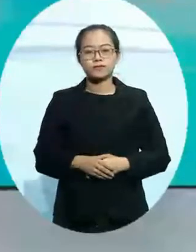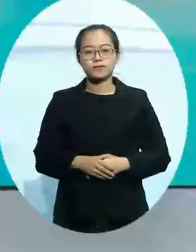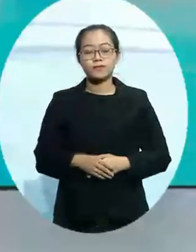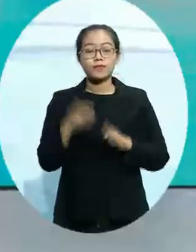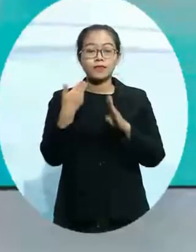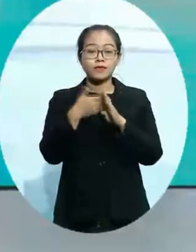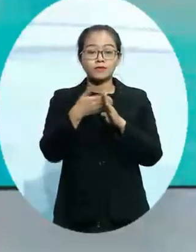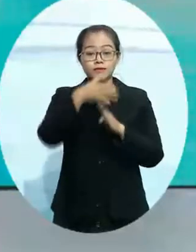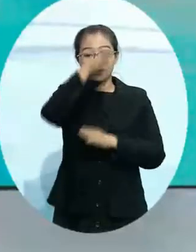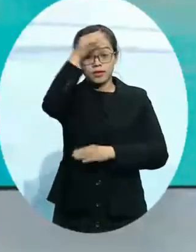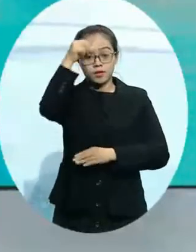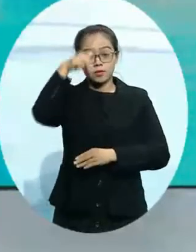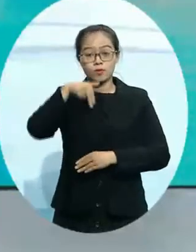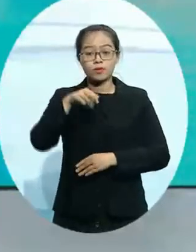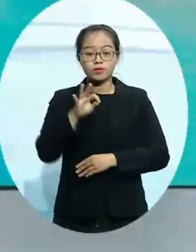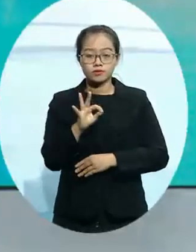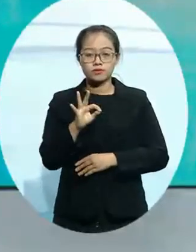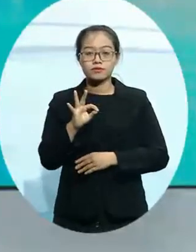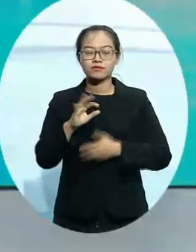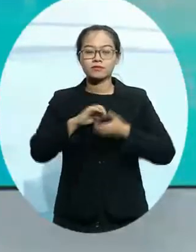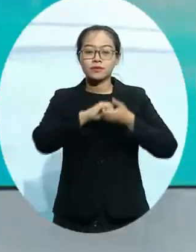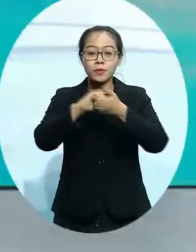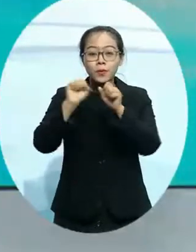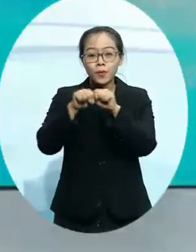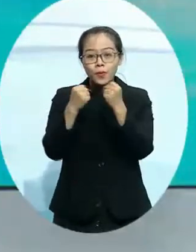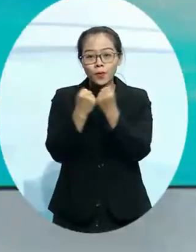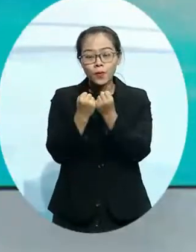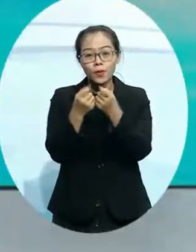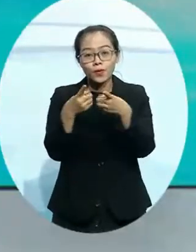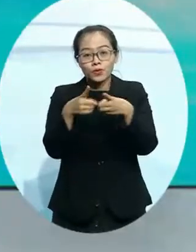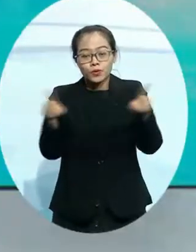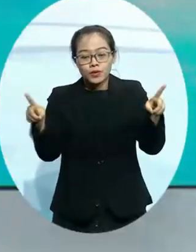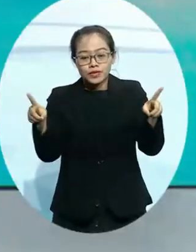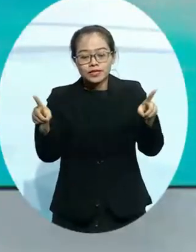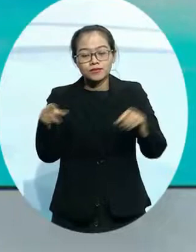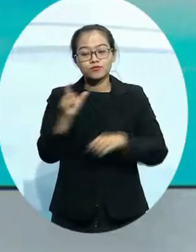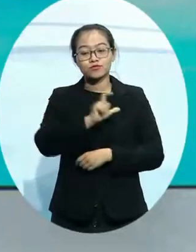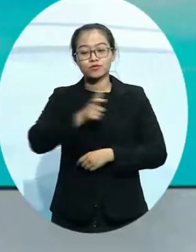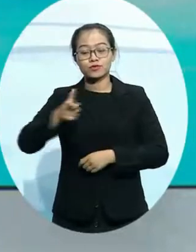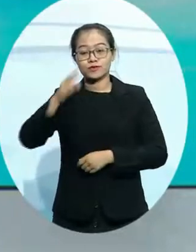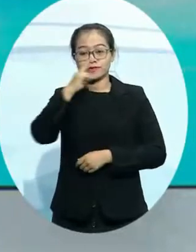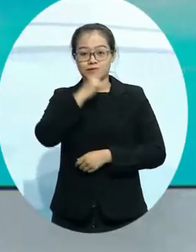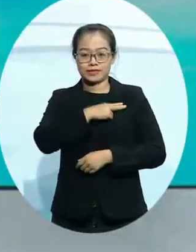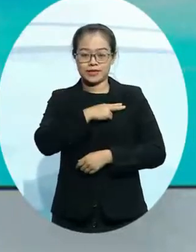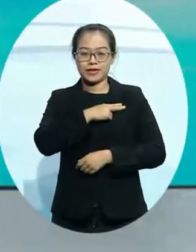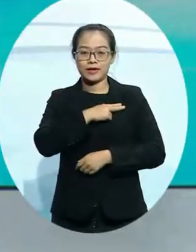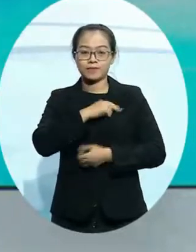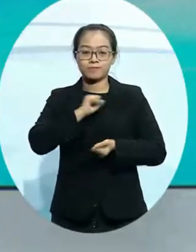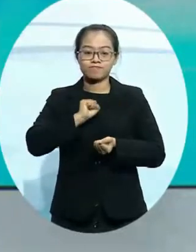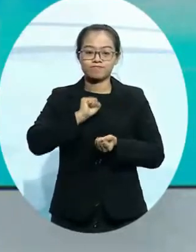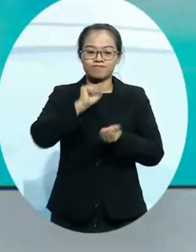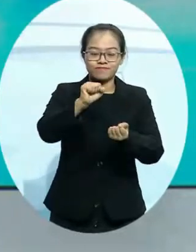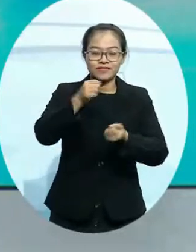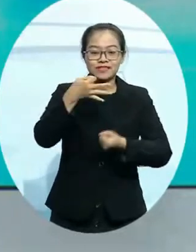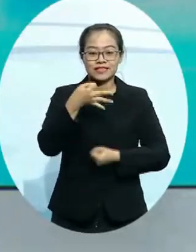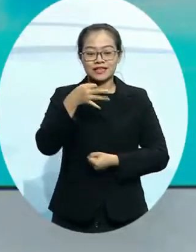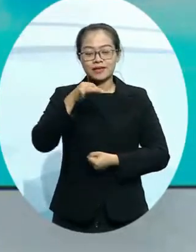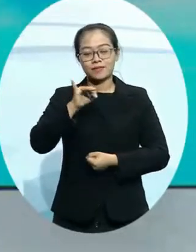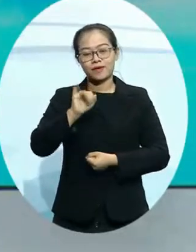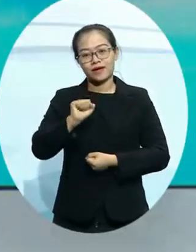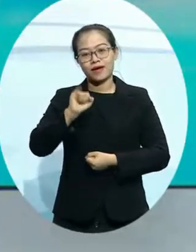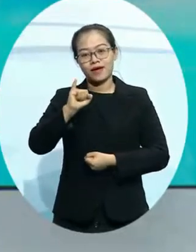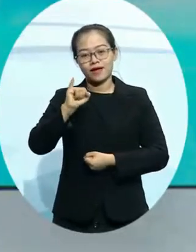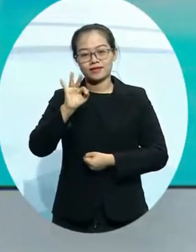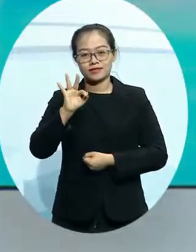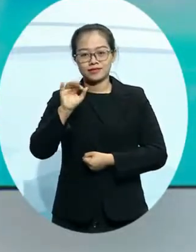Trường Đại học Ngoại thương phối hợp cùng Hiệp hội Doanh nghiệp Dịch vụ Logistics Việt Nam tổ chức thành công lễ trao bằng FIATA, đồng thời có